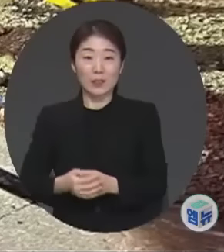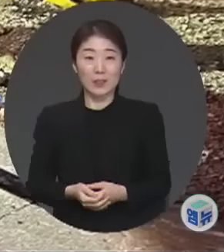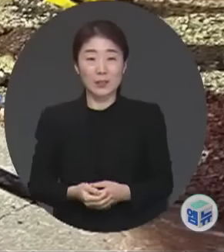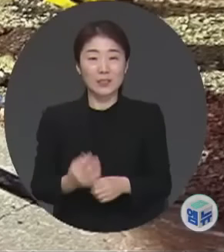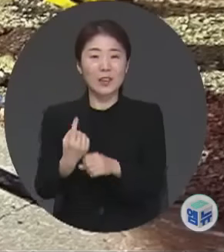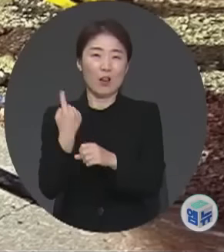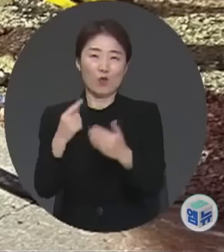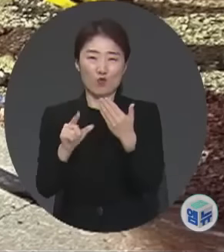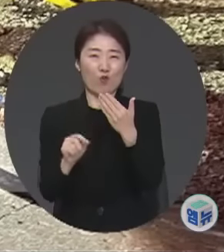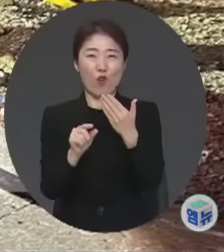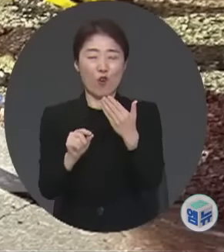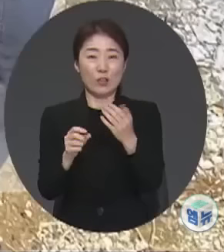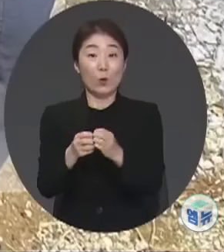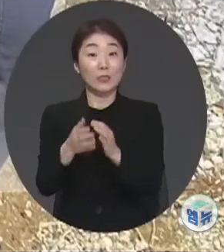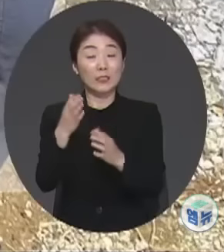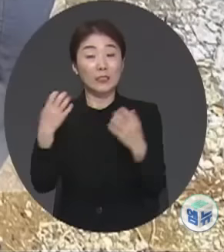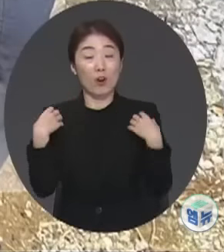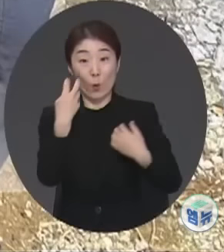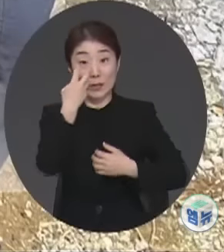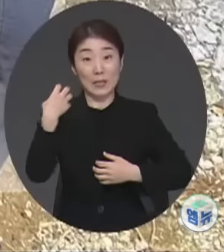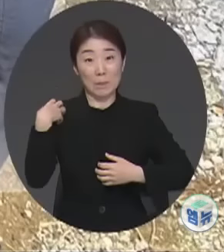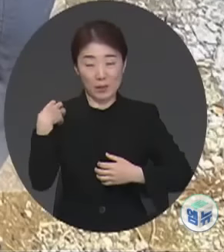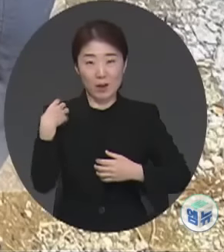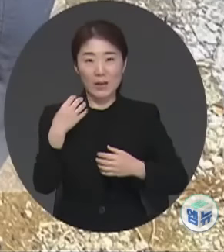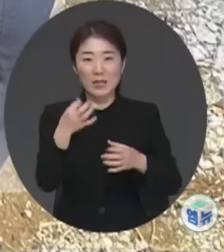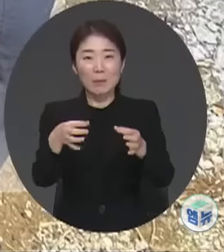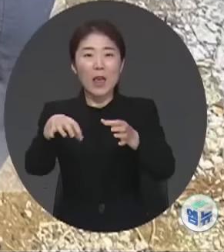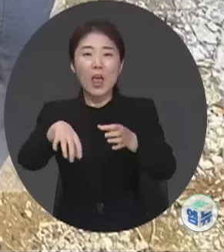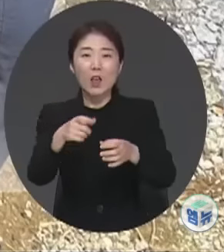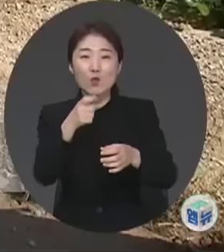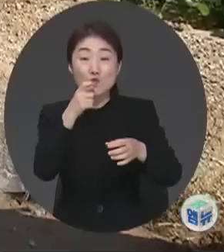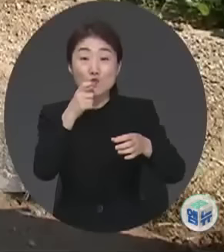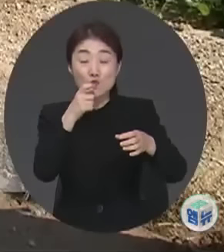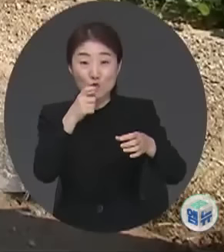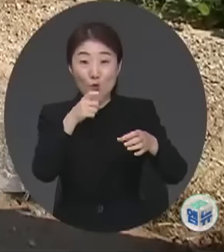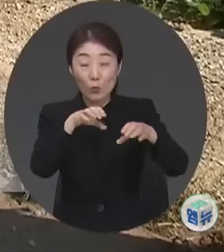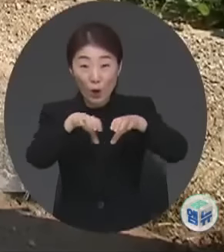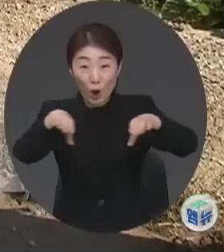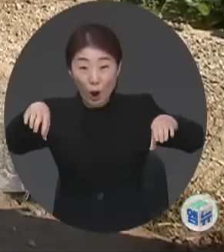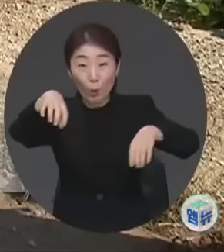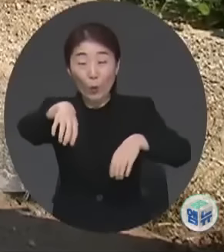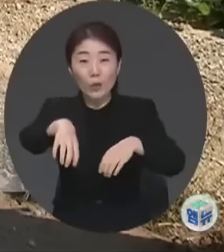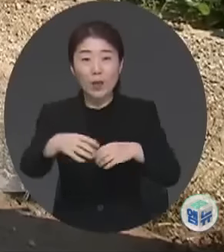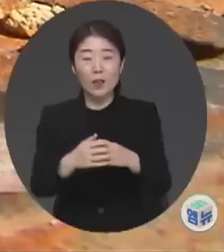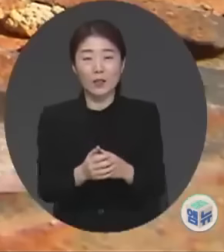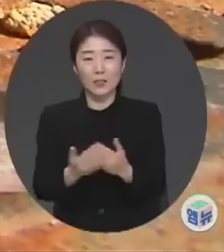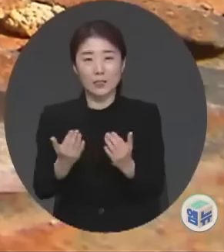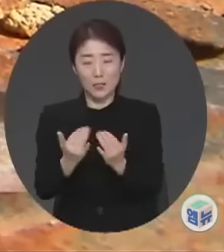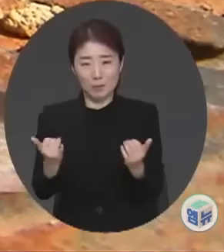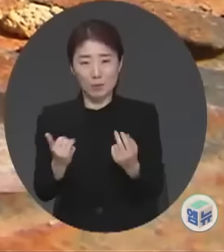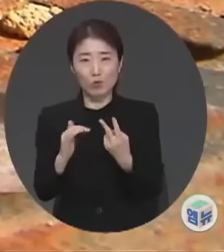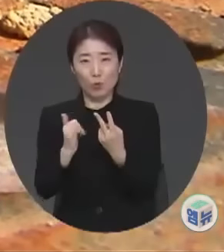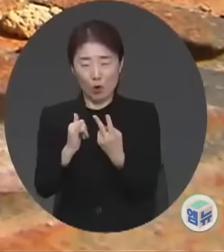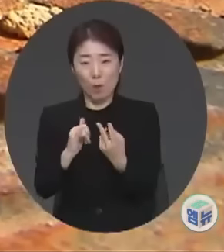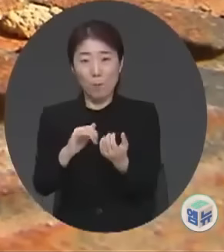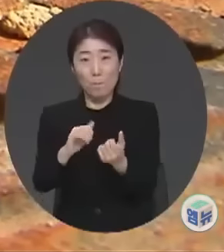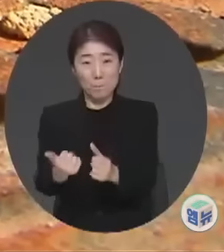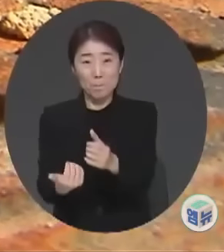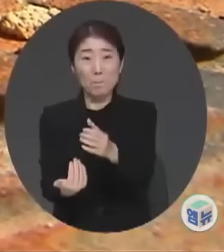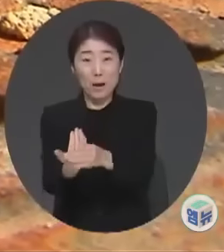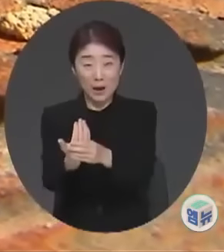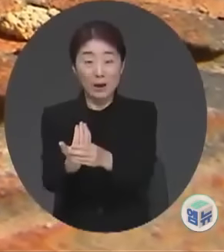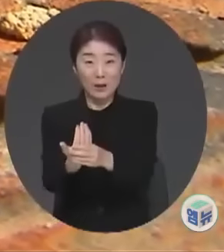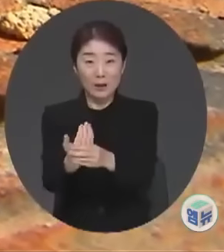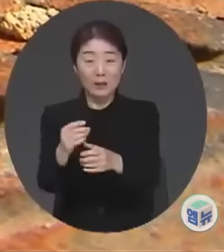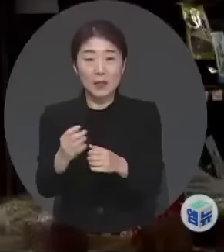지난해 9월 창원시가 관리하는 김해의 한 오수관에서 작업하던 두 명이 심정지 상태로 발견돼 숨졌습니다. 이